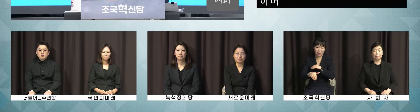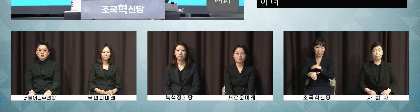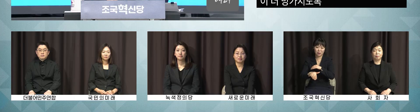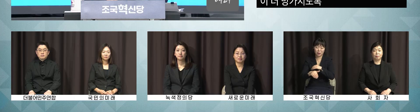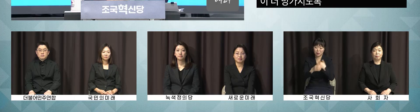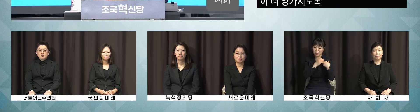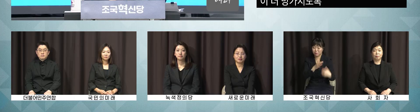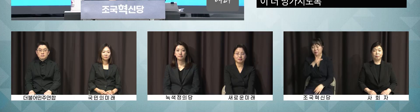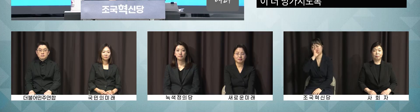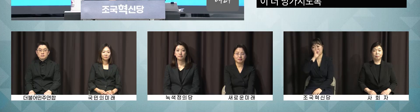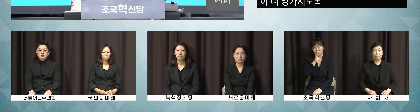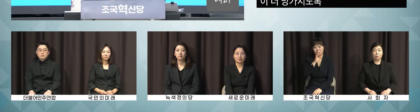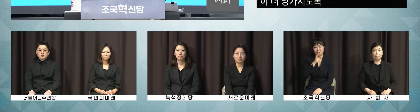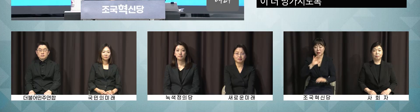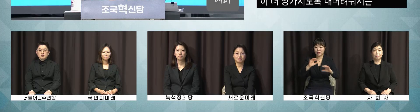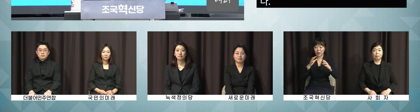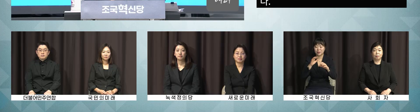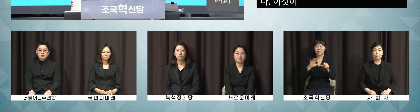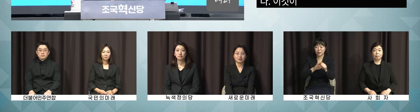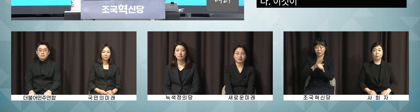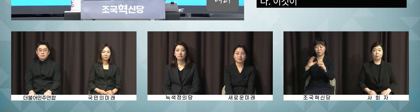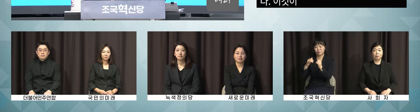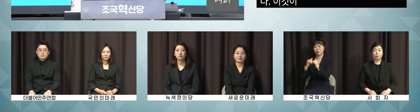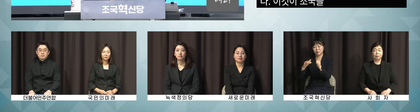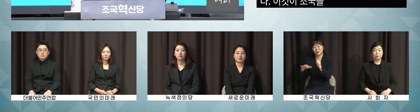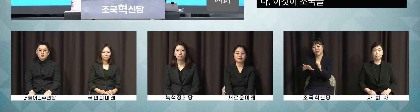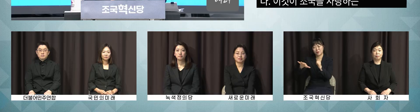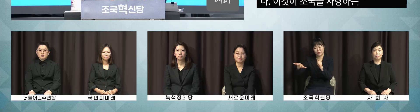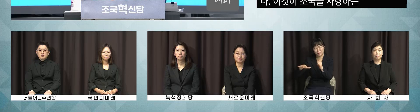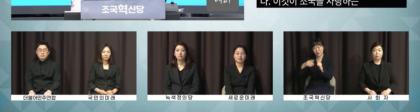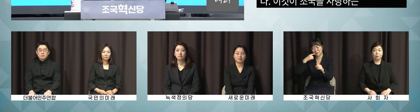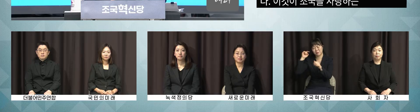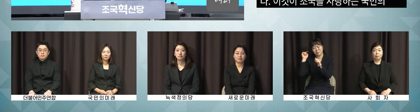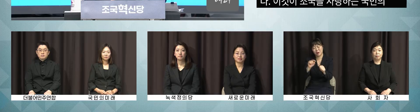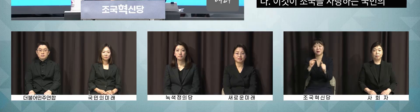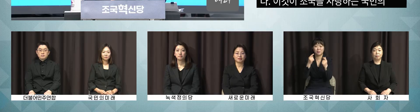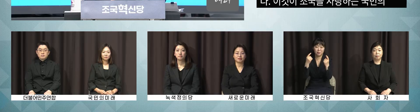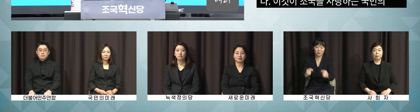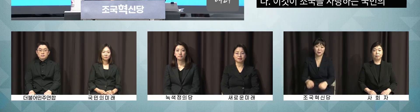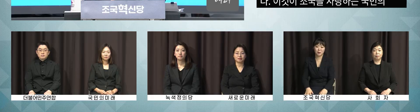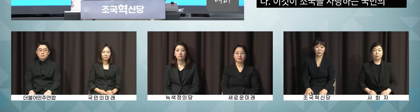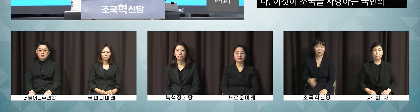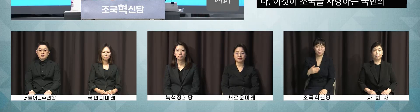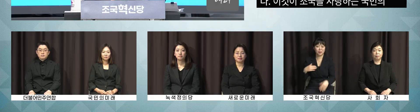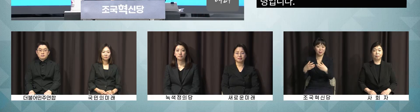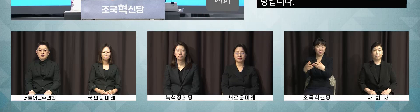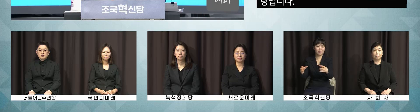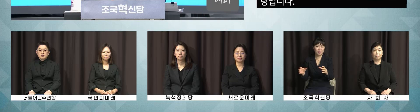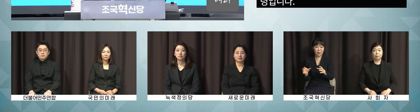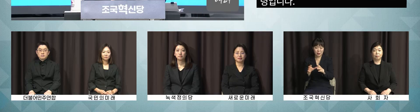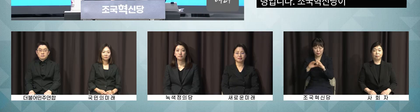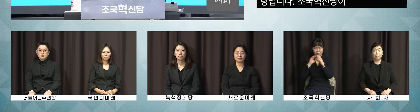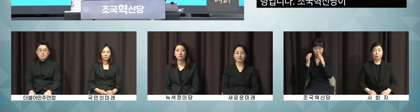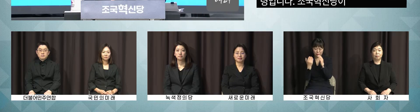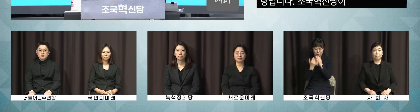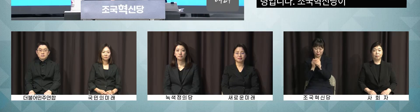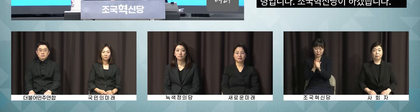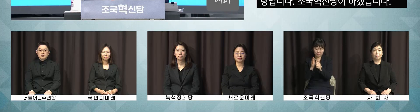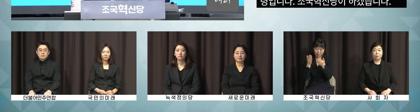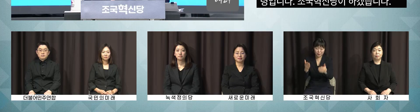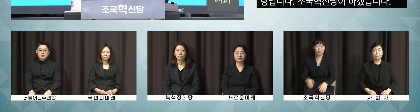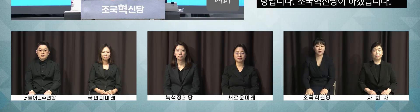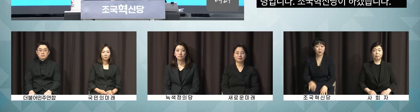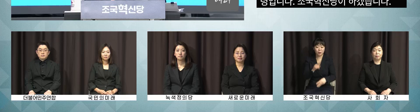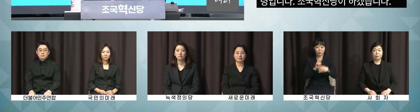됩니다. 이것이 조국을 사랑하는 국민의 명령입니다. 조국혁신당이 하겠습니다.